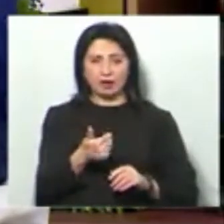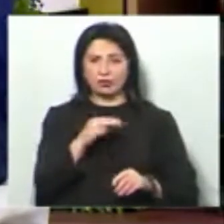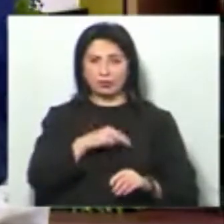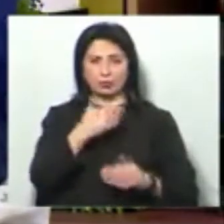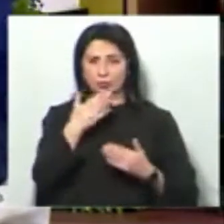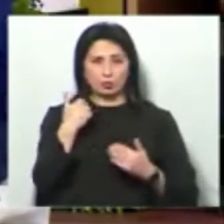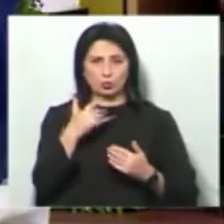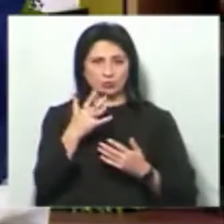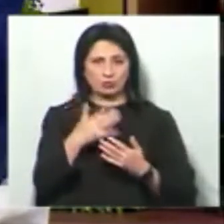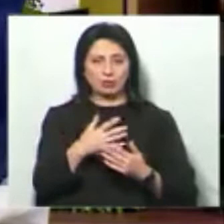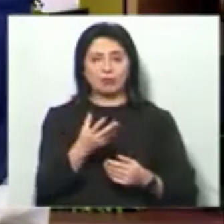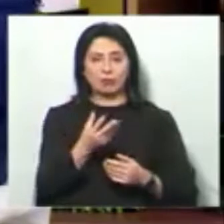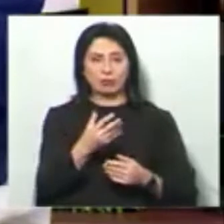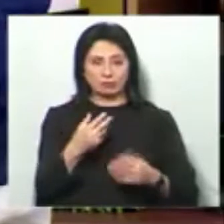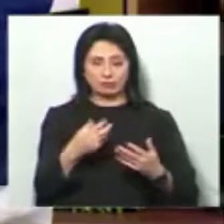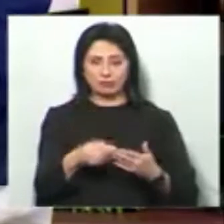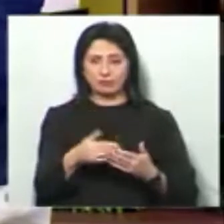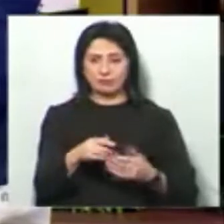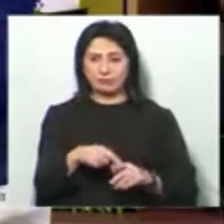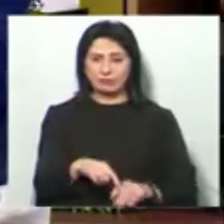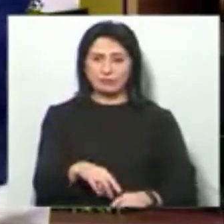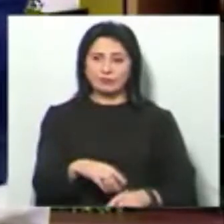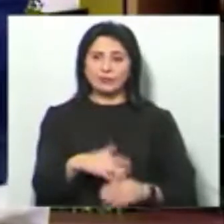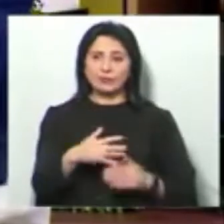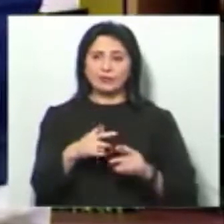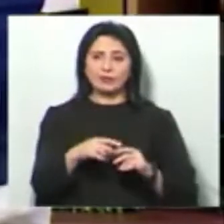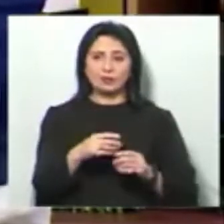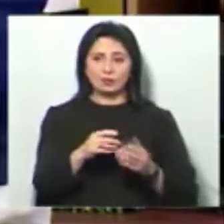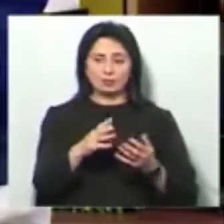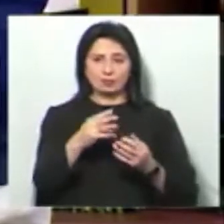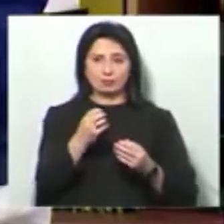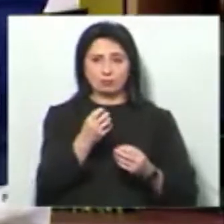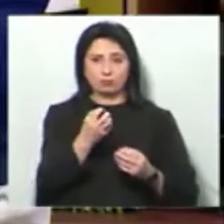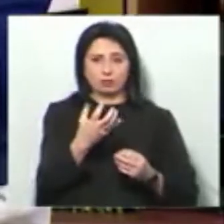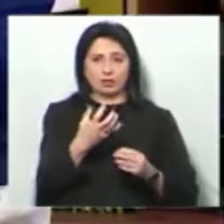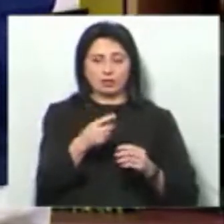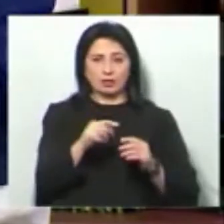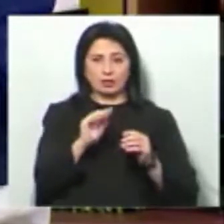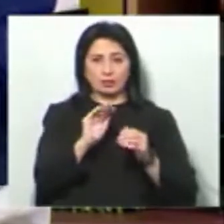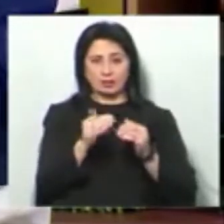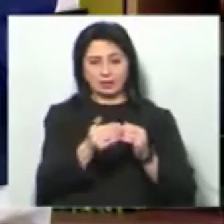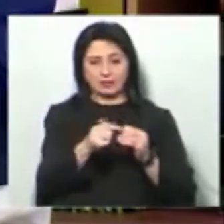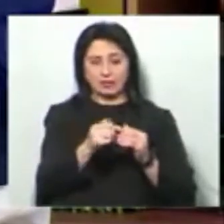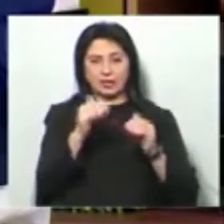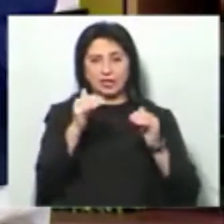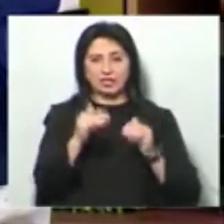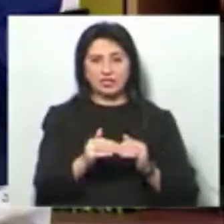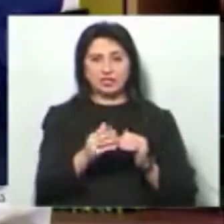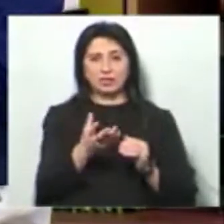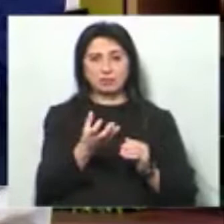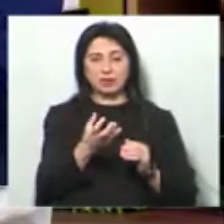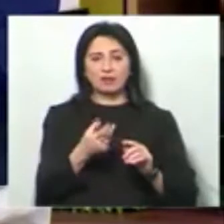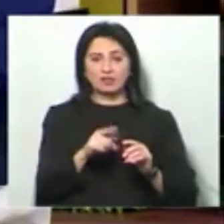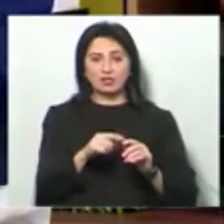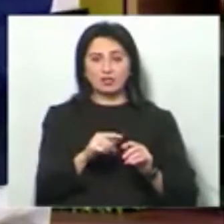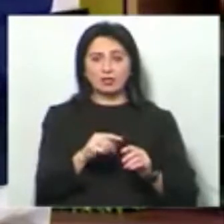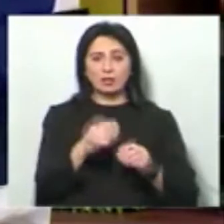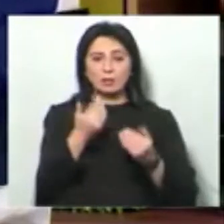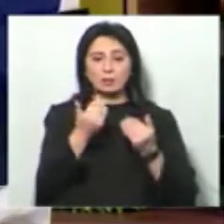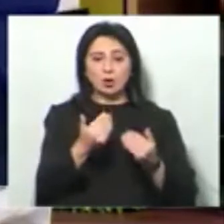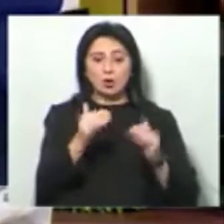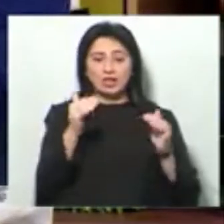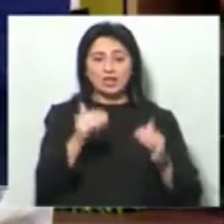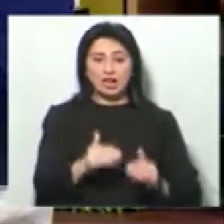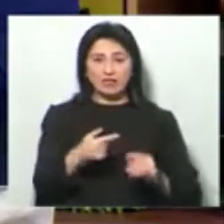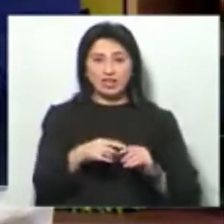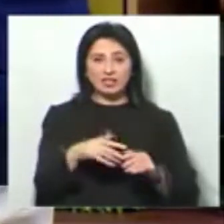la drumeliciți o zgurile sucmari sobas. Didi teba marșcana palcuci da coit teba gandemis practic. Gandemis practic da coit teba șemt